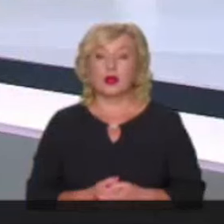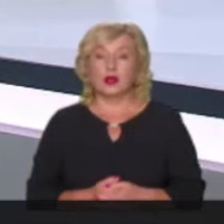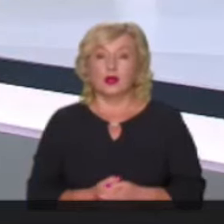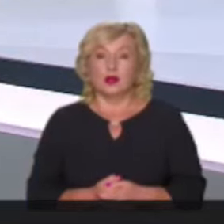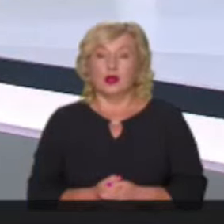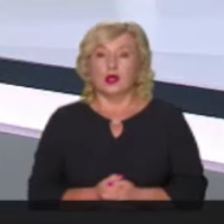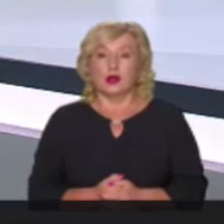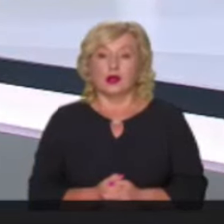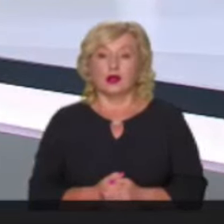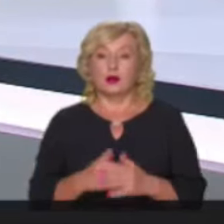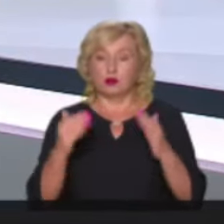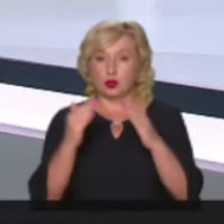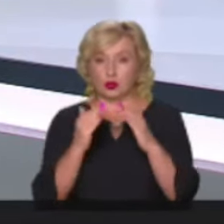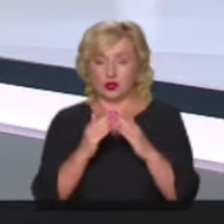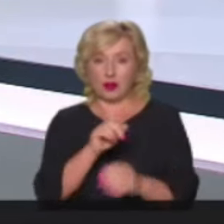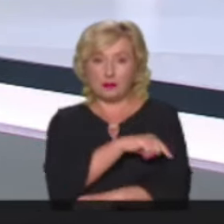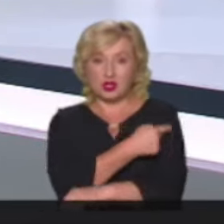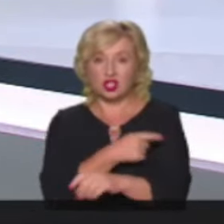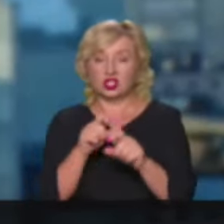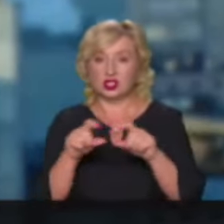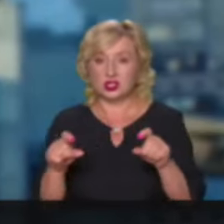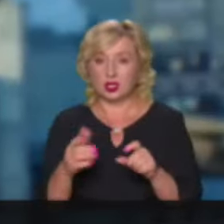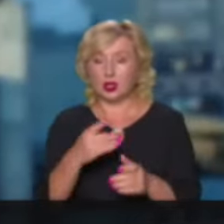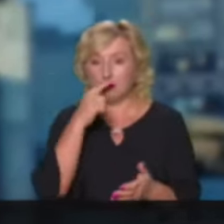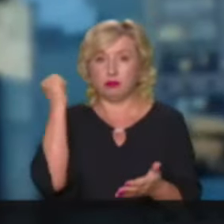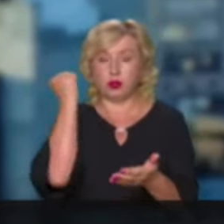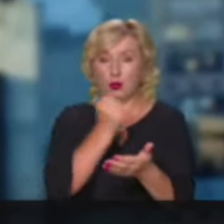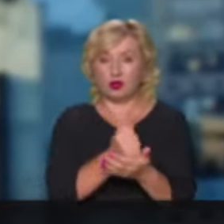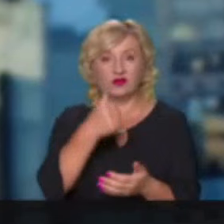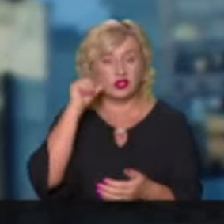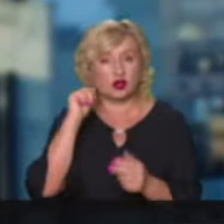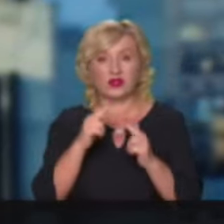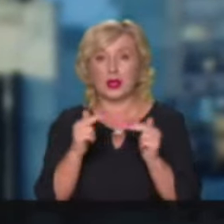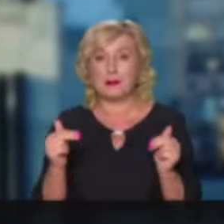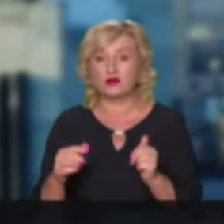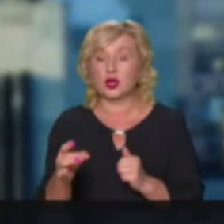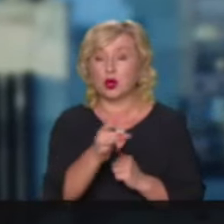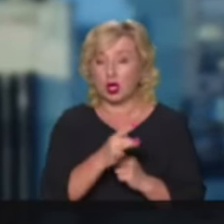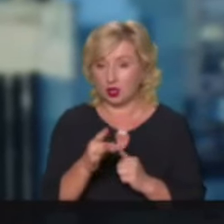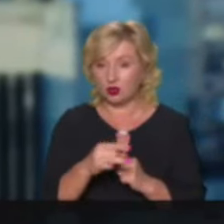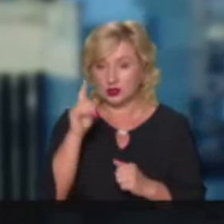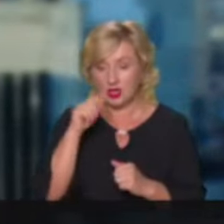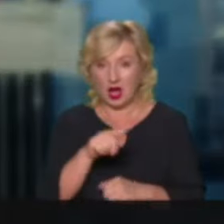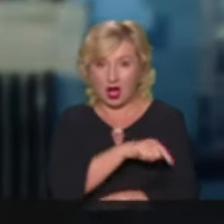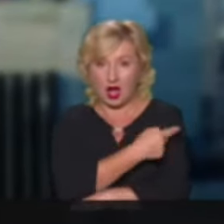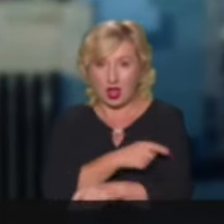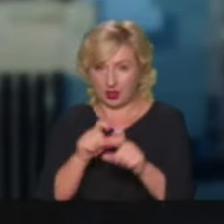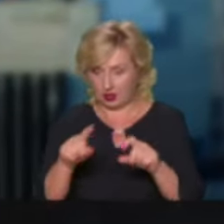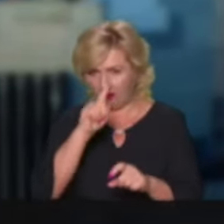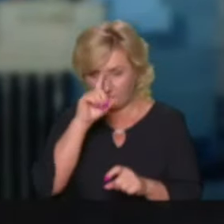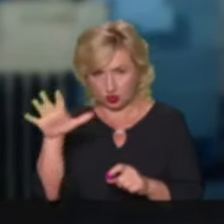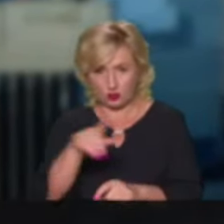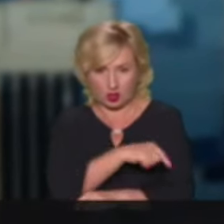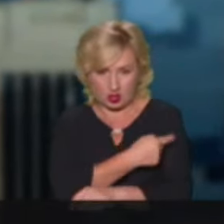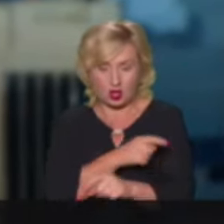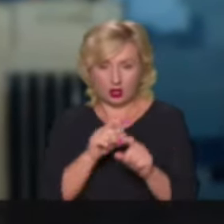А от та будівля, той медичний заклад, в який прилетіло вчора у Дніпровському районі, це ж ти знаєш, це клініка, відома дуже клініка,